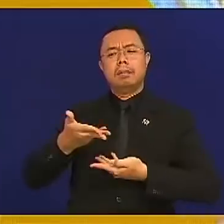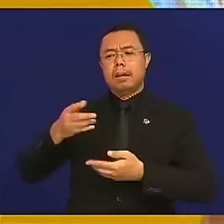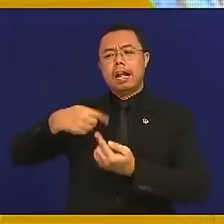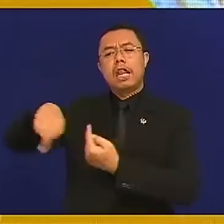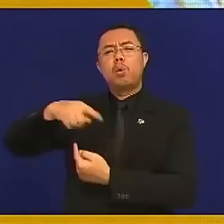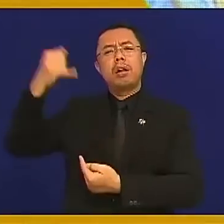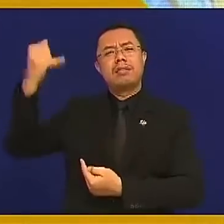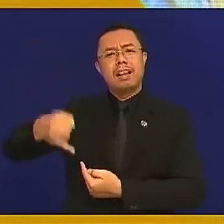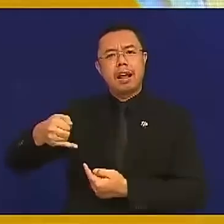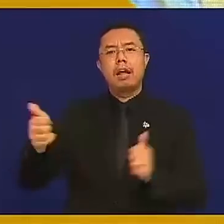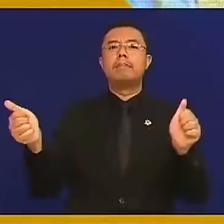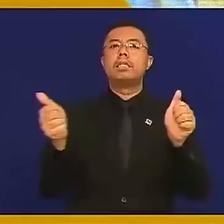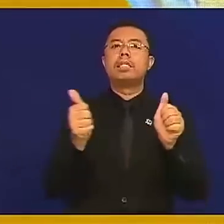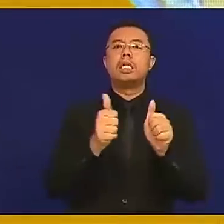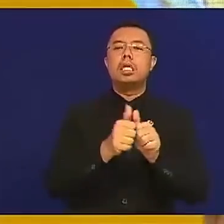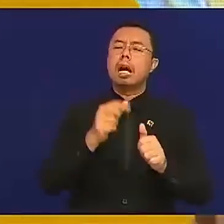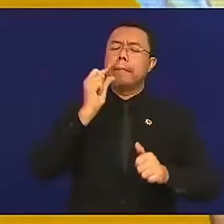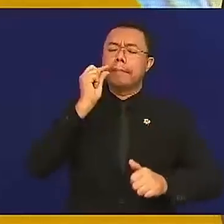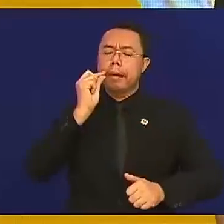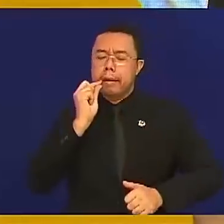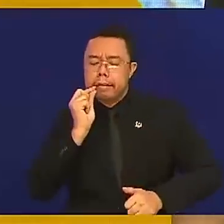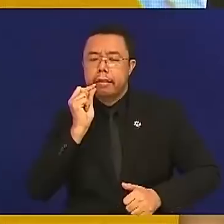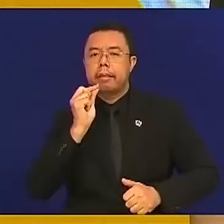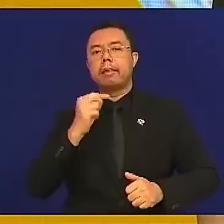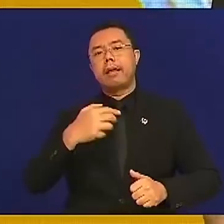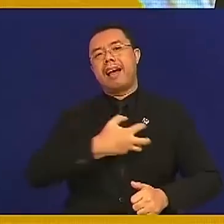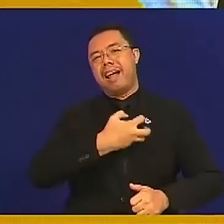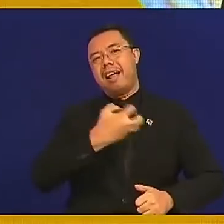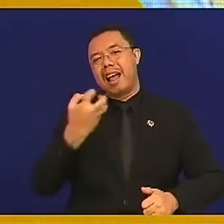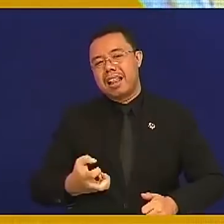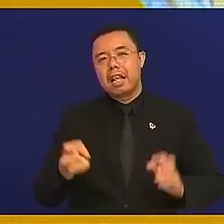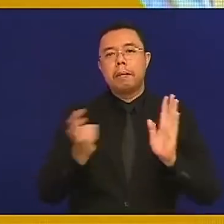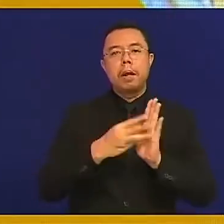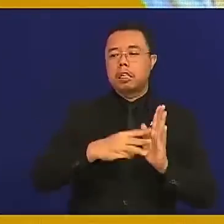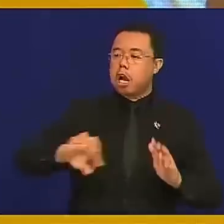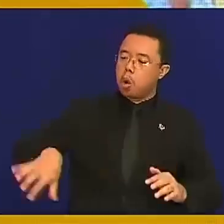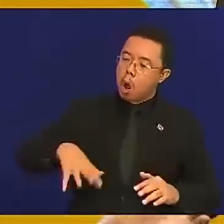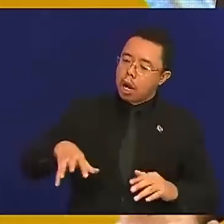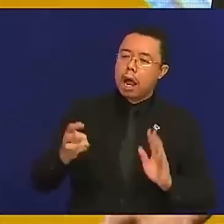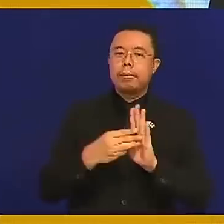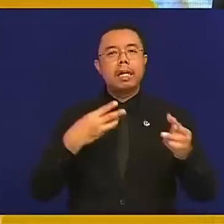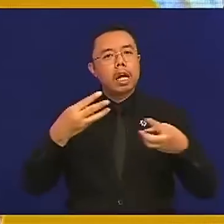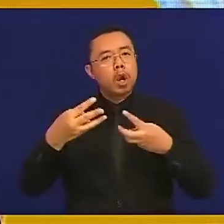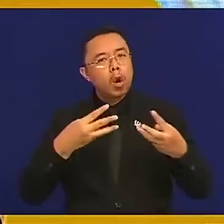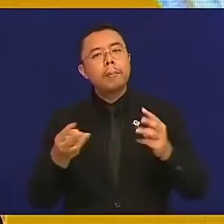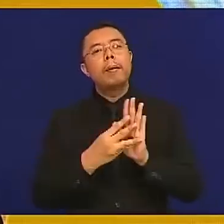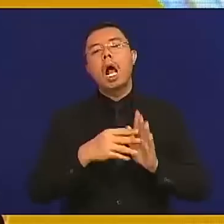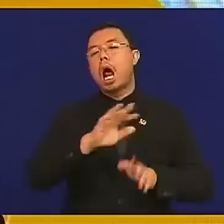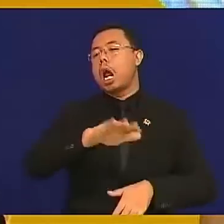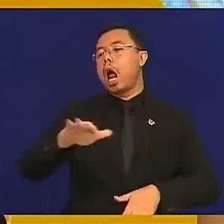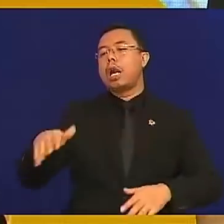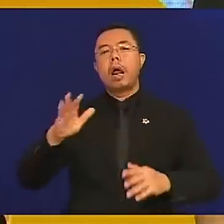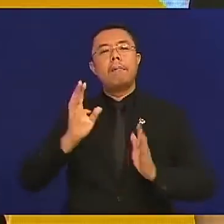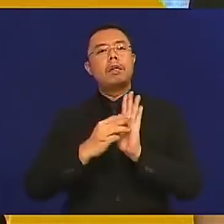buruk. Menikah mengalami kepahitan. Masalah keluarga, masalah ekonomi, masalah anak,